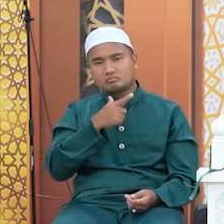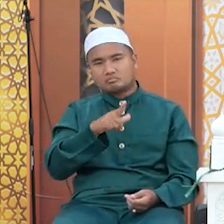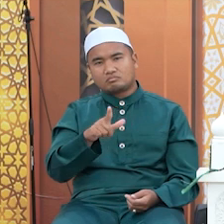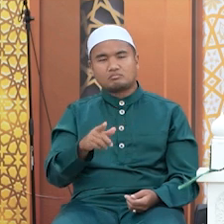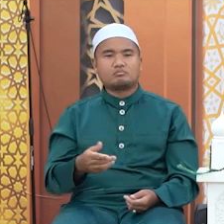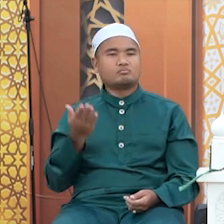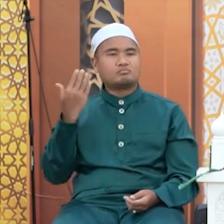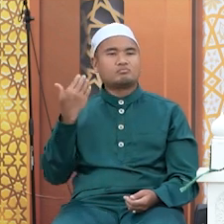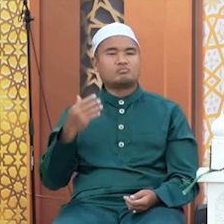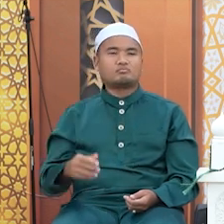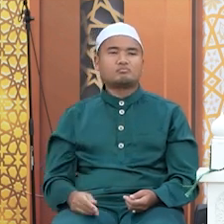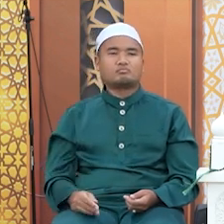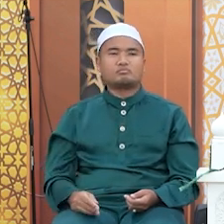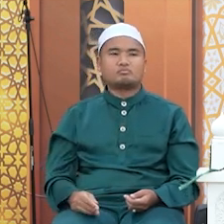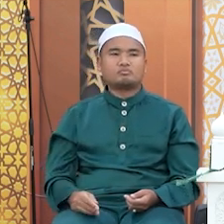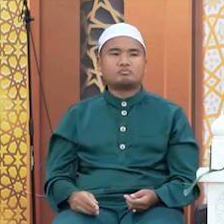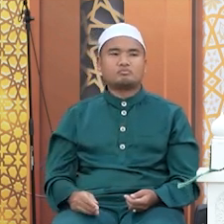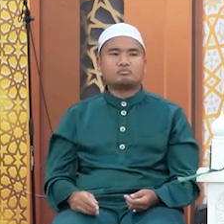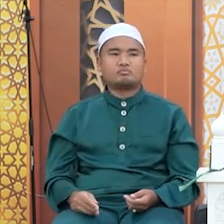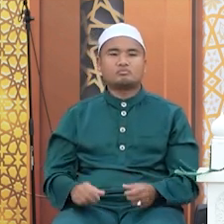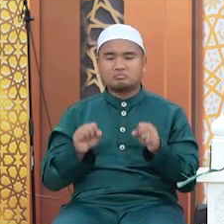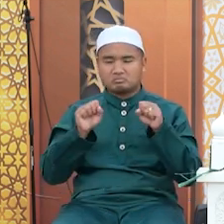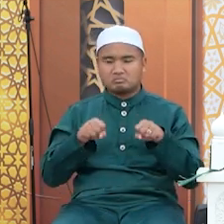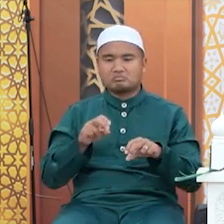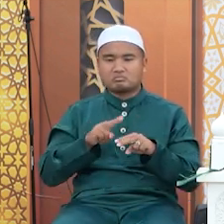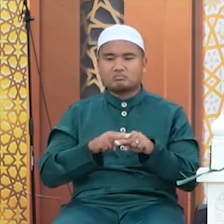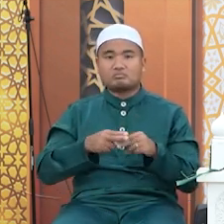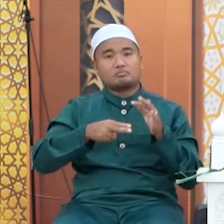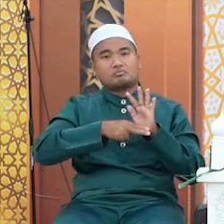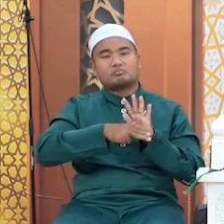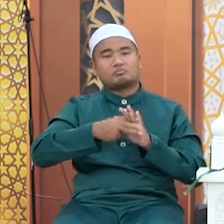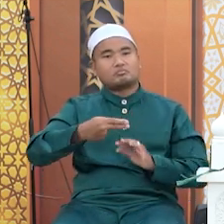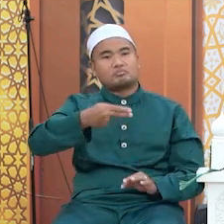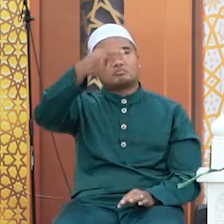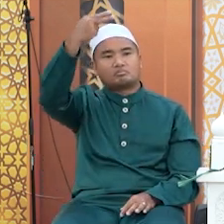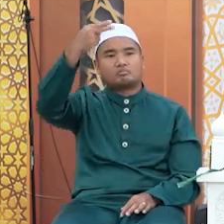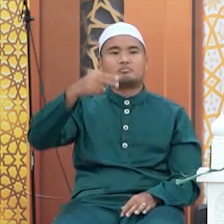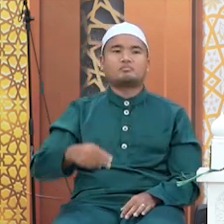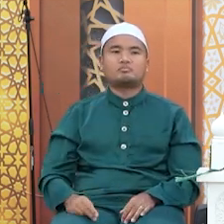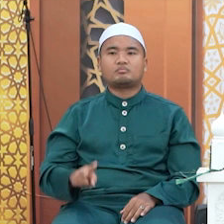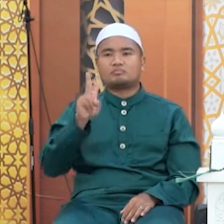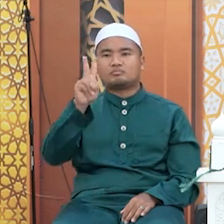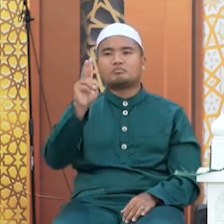Bolehlah duduk hotel tak comel lah, duduk sebilik dengan isteri. 2004.